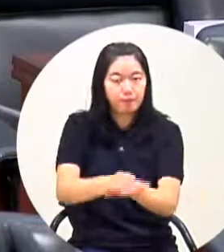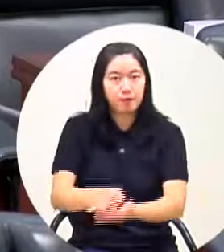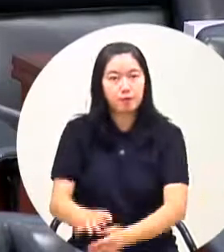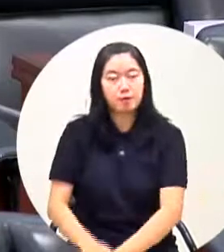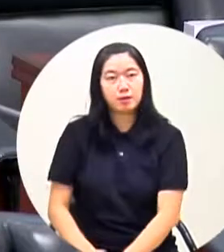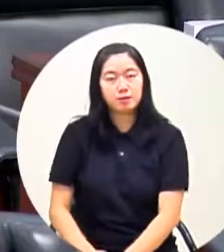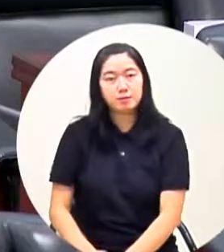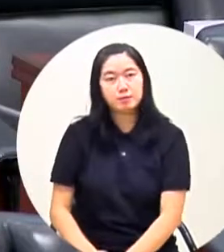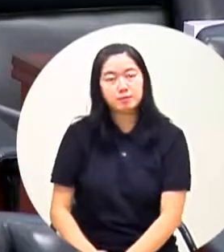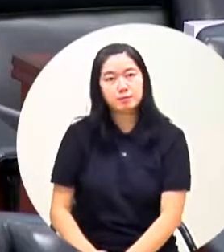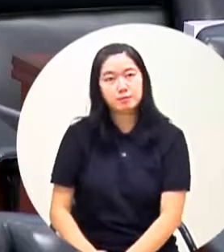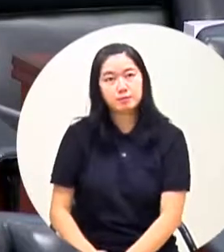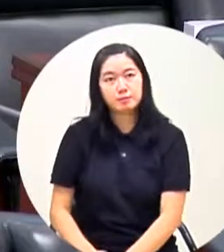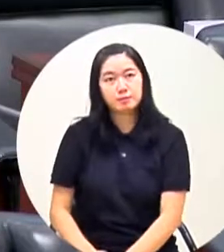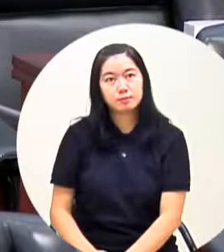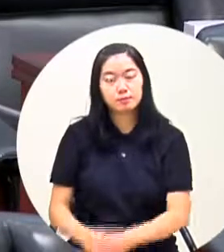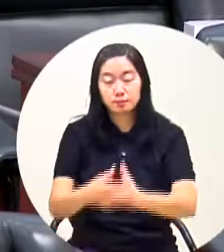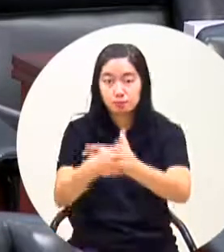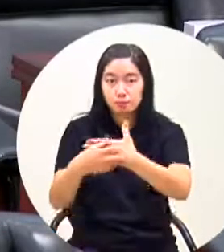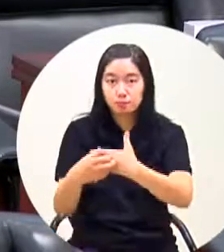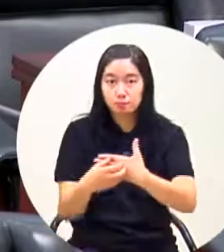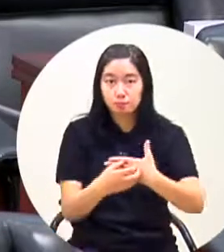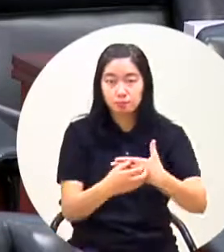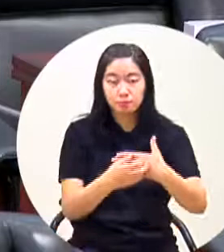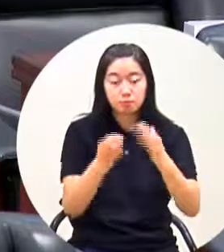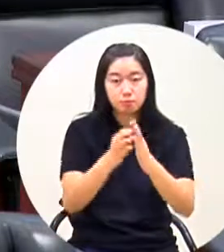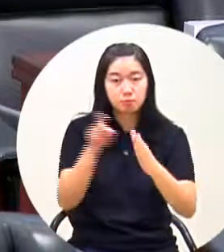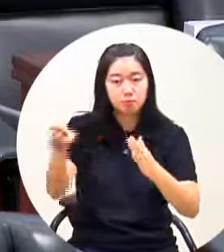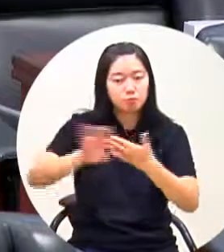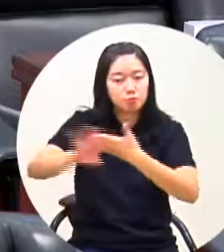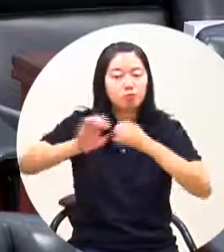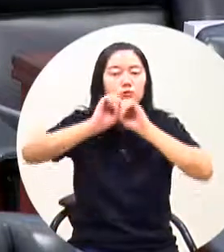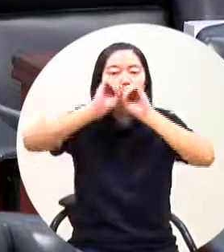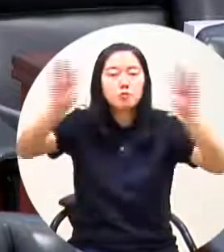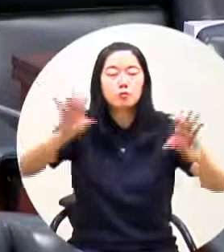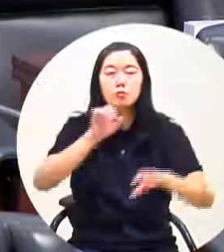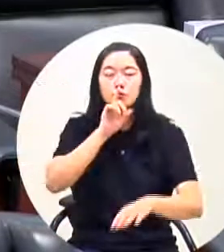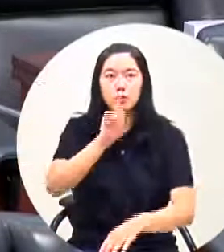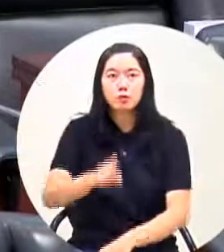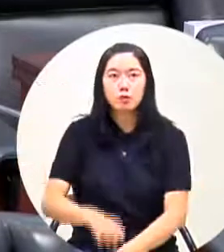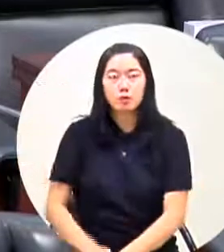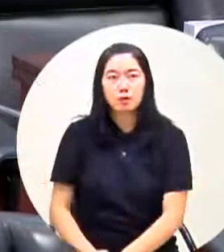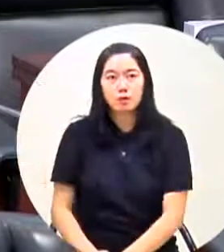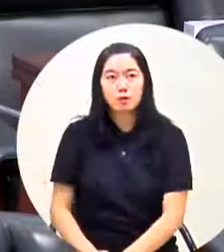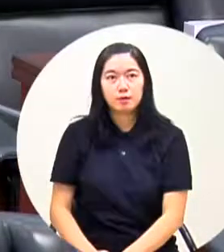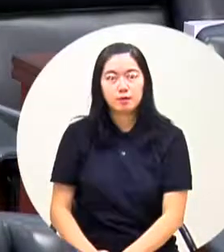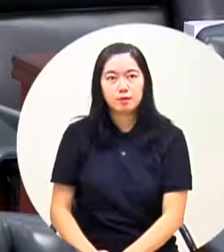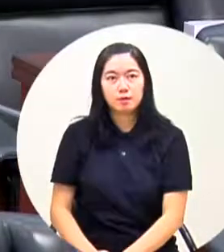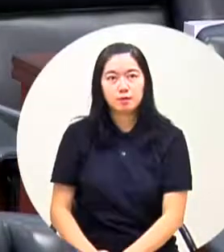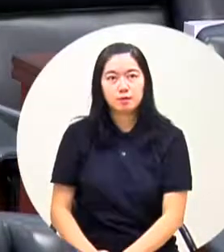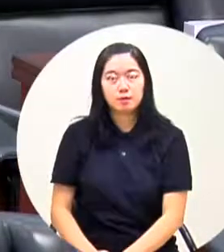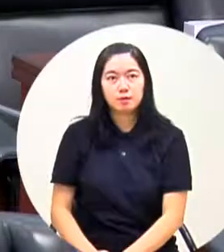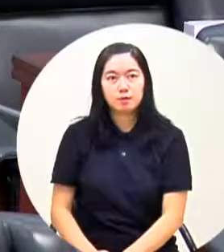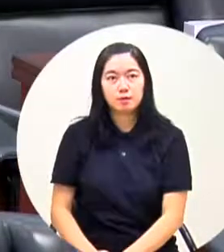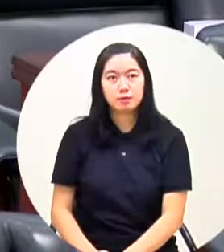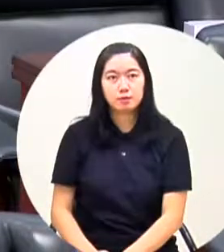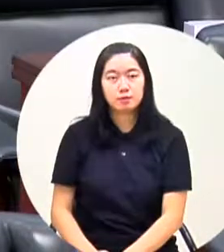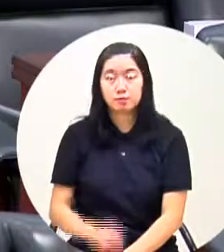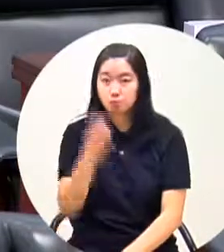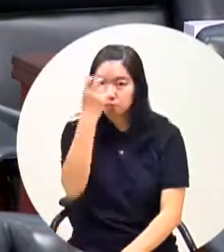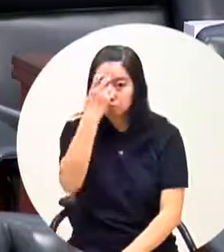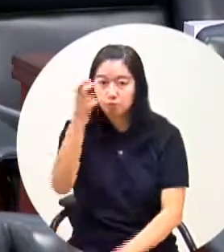我们卫生局对外都宣称，对外宣称都是 查我们查核一些超